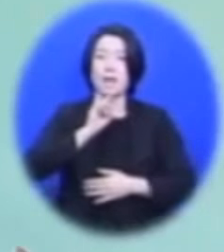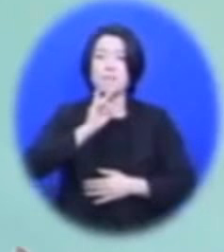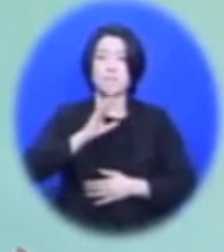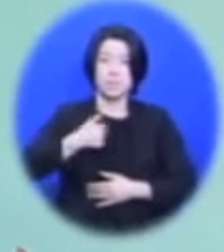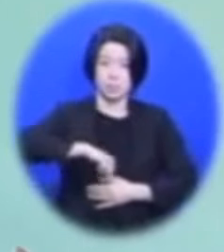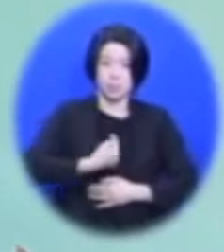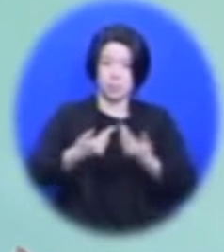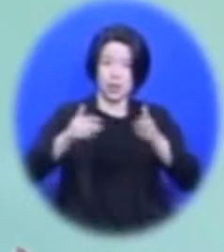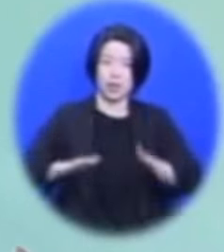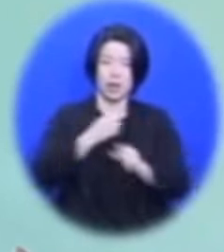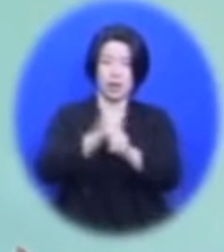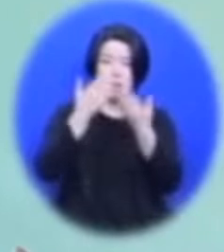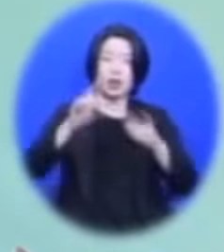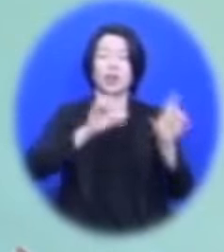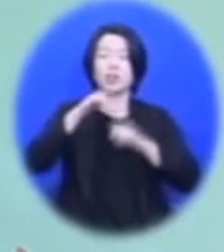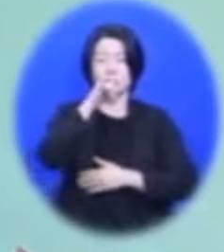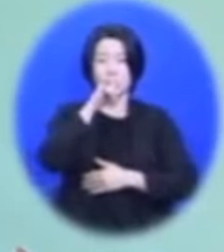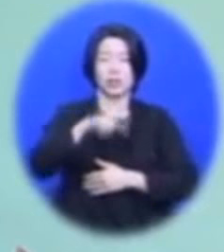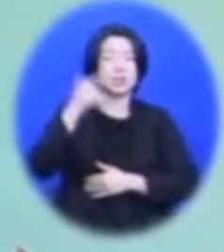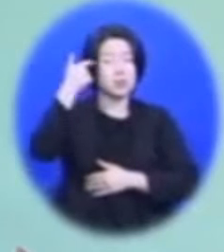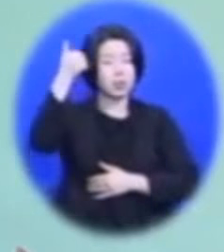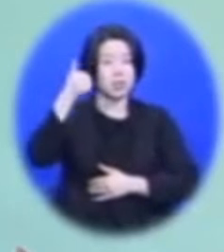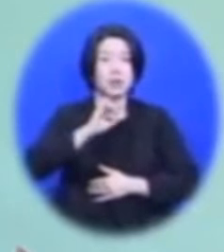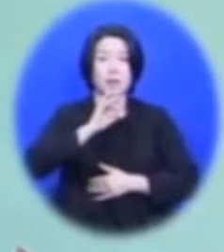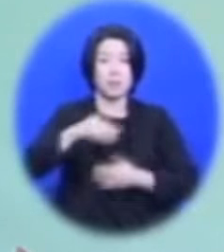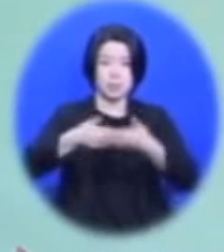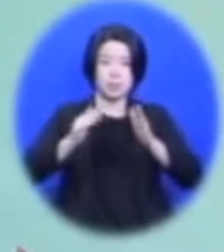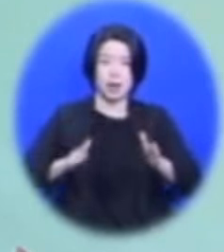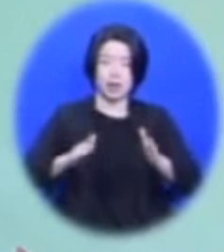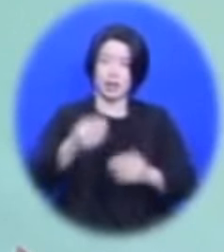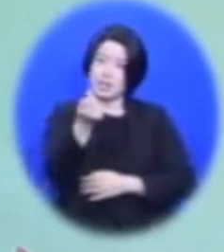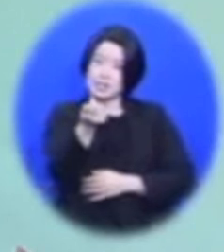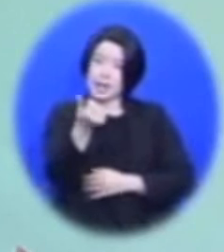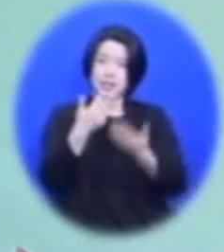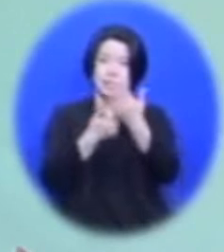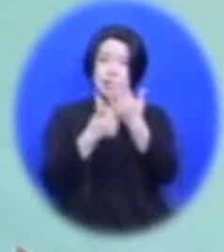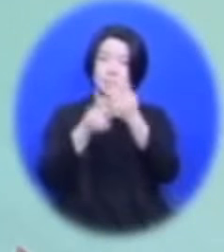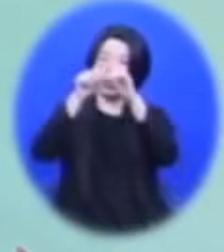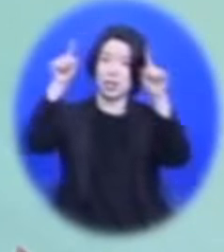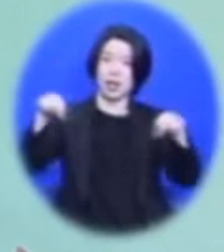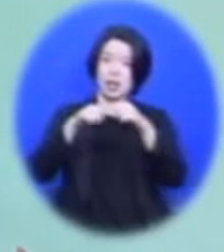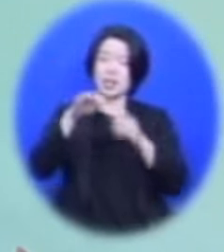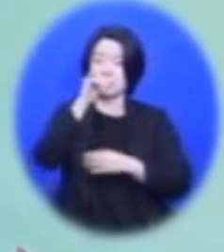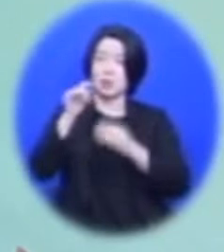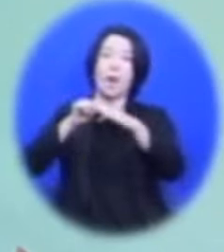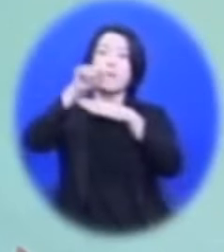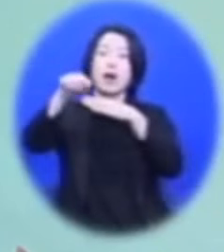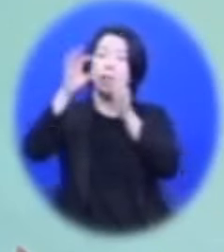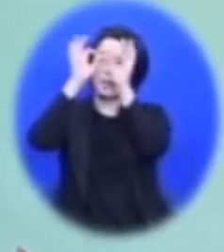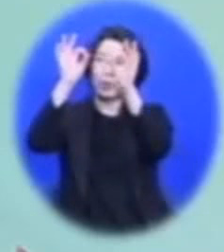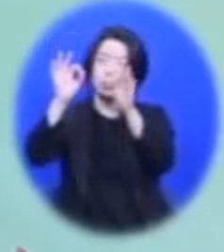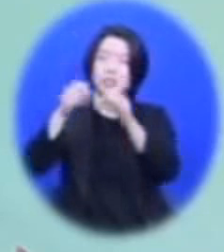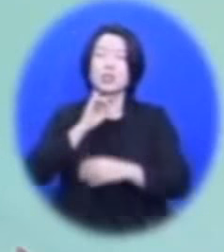합니다. 근데 이 니믈러 목사님이 계신 이 독방에 조그만 창문 하나가 있어서 바깥을 볼 수 있는 유일한